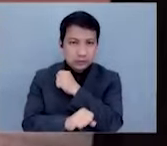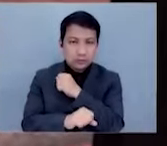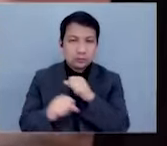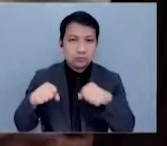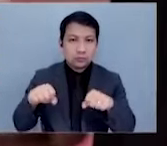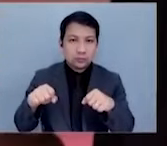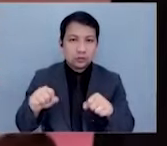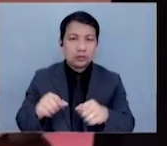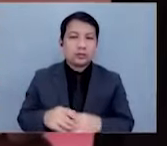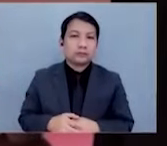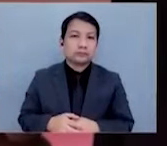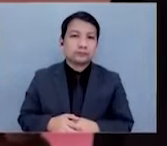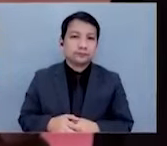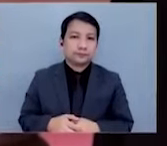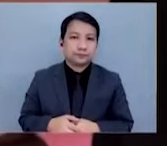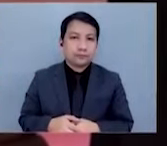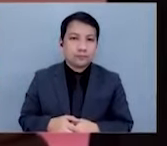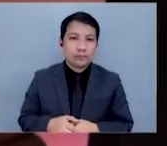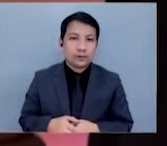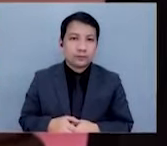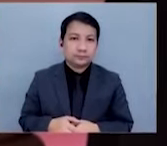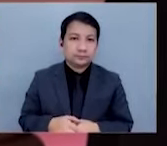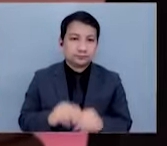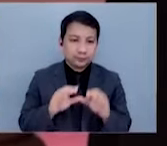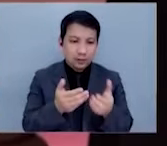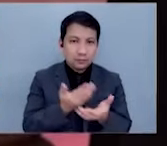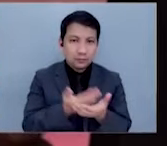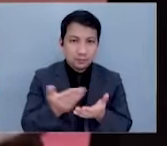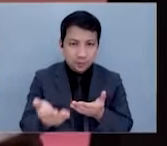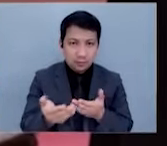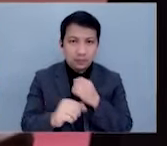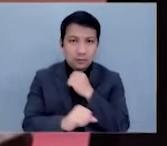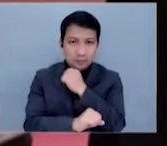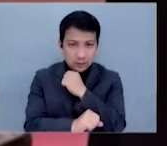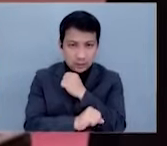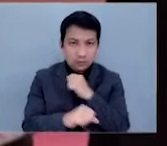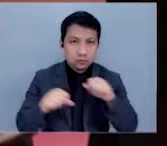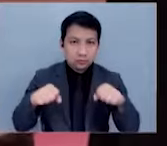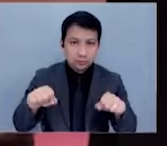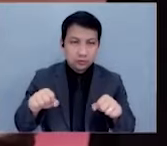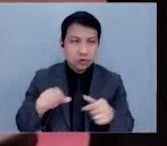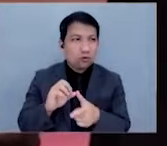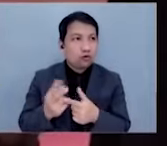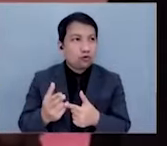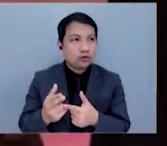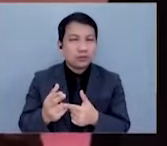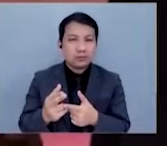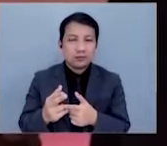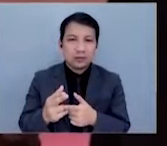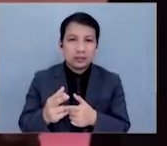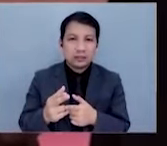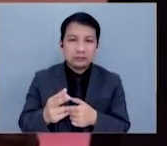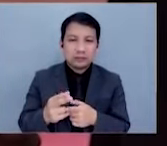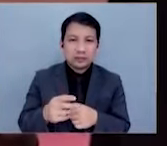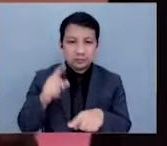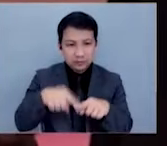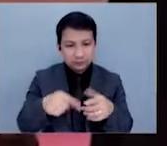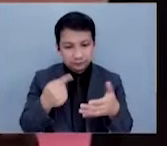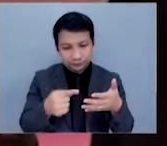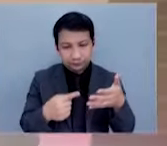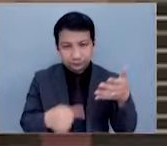ah Itong mga bumibili kasi ng mga motor o nagpapasan nila ng motor dapat iche-check ring nila yung